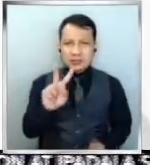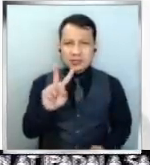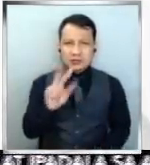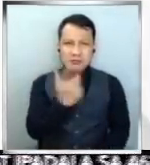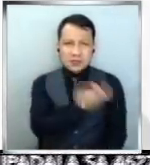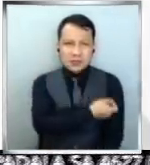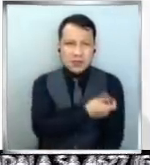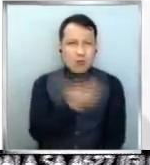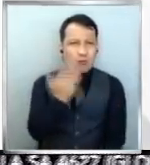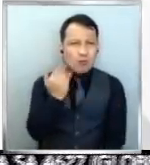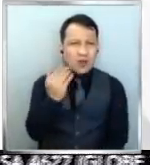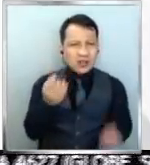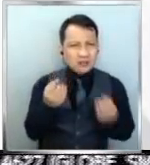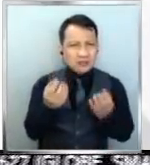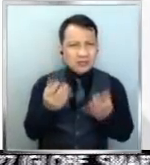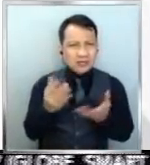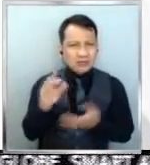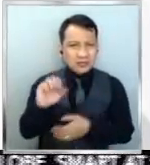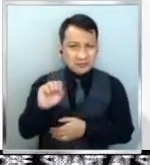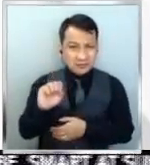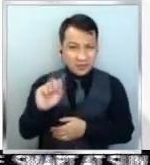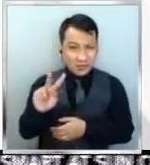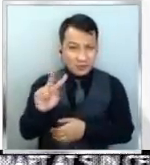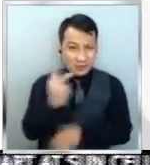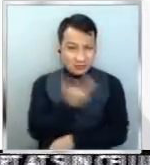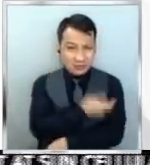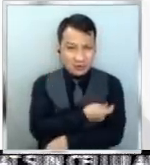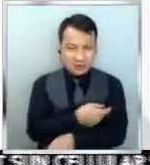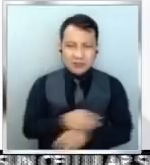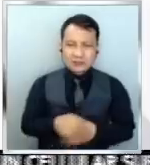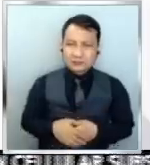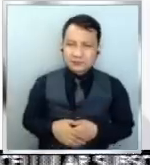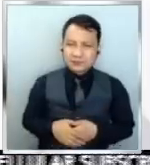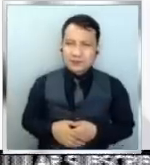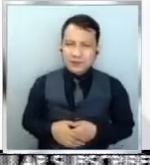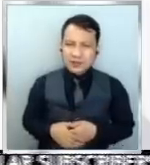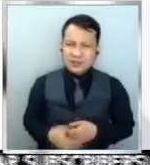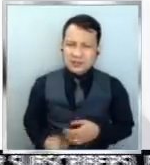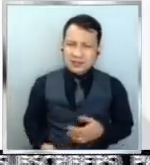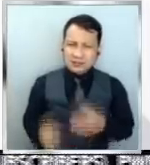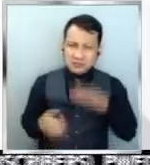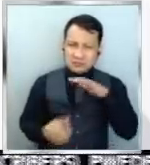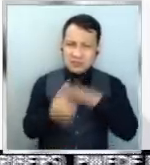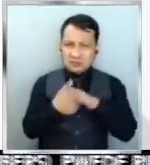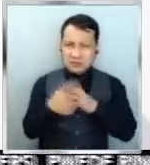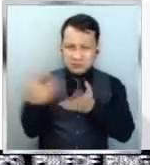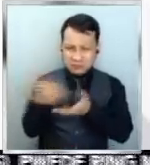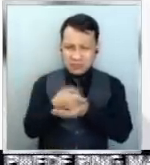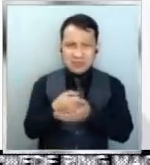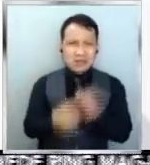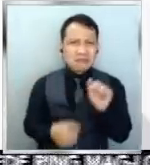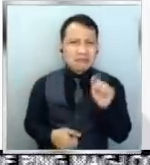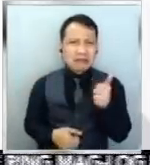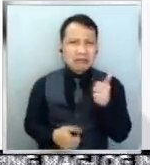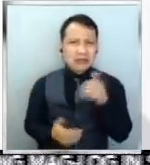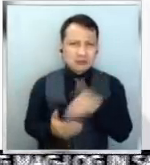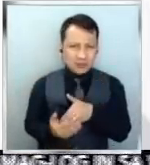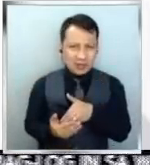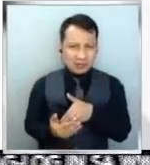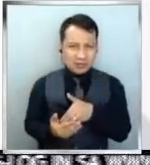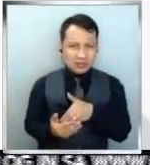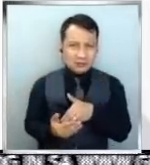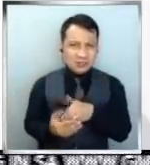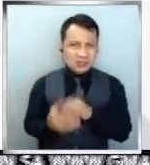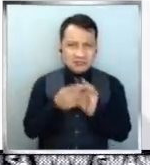lumabas po sa Lancet publication around 10,000 samples or individuals inoculated with Sinovac